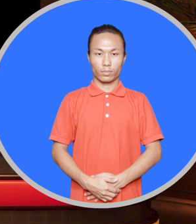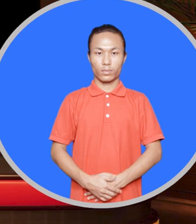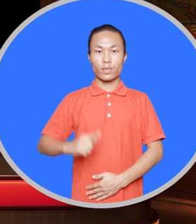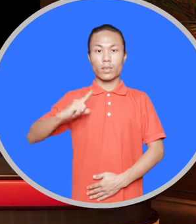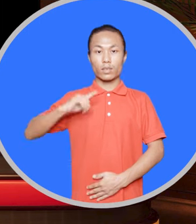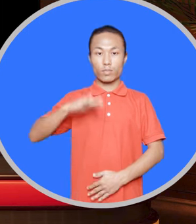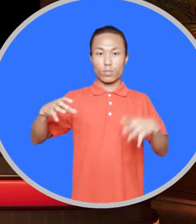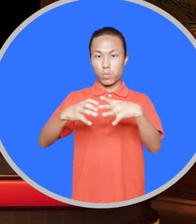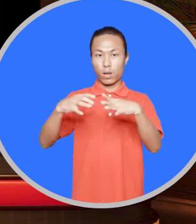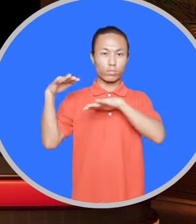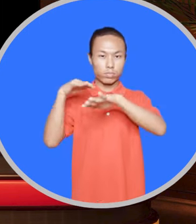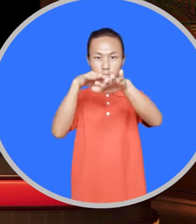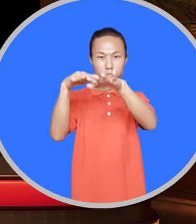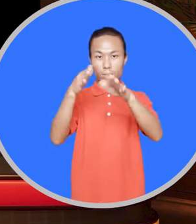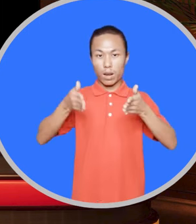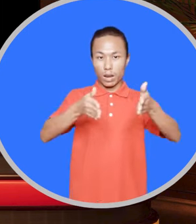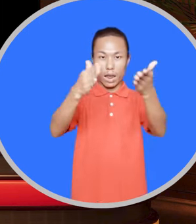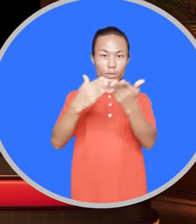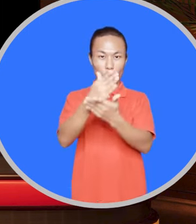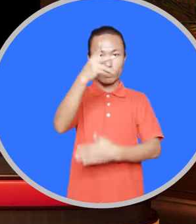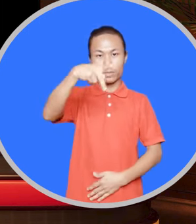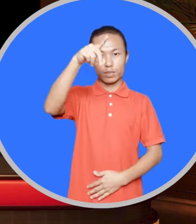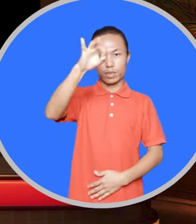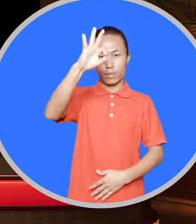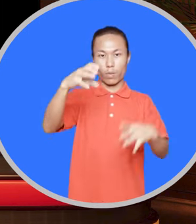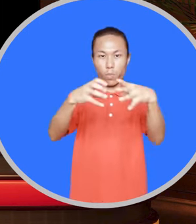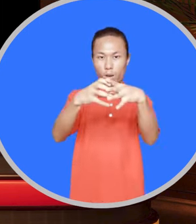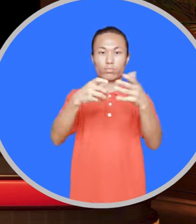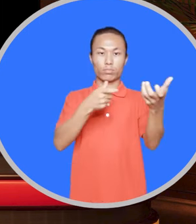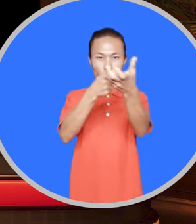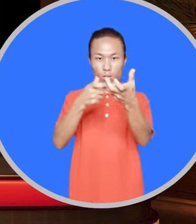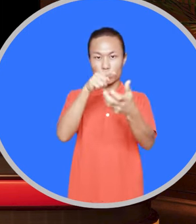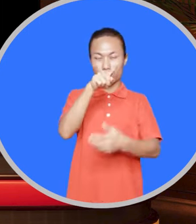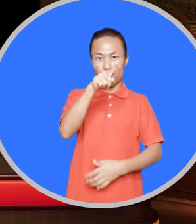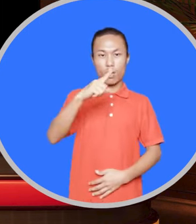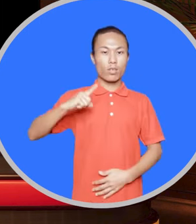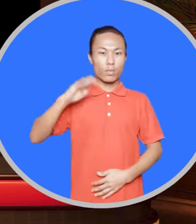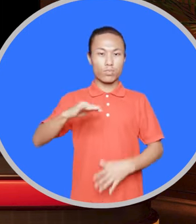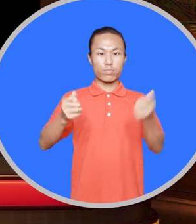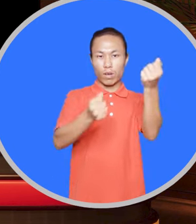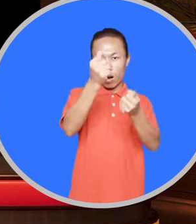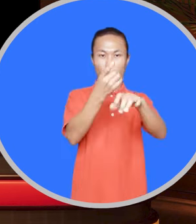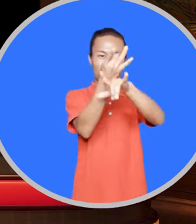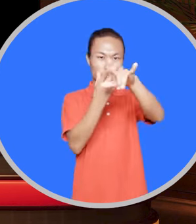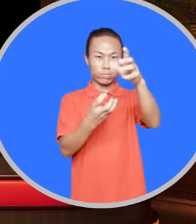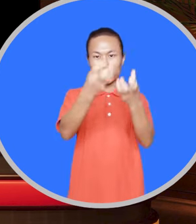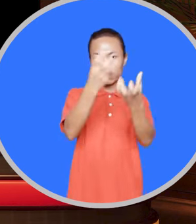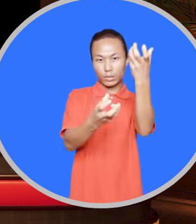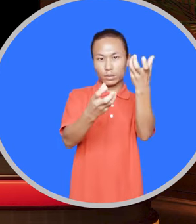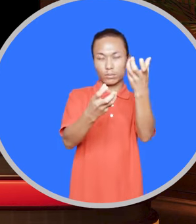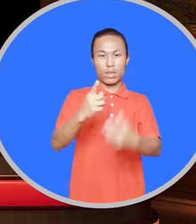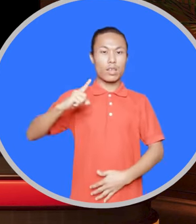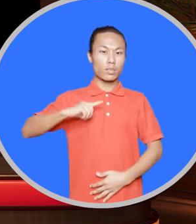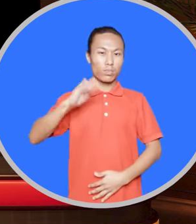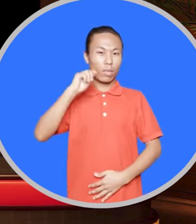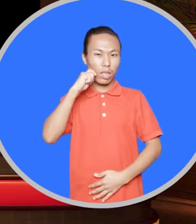ဖျက်တက်တိုက်ခိုက်မှုကြောင့်အကျန်းဖက်စစ်ကောင်စီဘက်ကတန်ချက်ကာရင်အပါအဝင်စစ်သုံးကားတွေအကျန်းဖက်စစ်သားတွေထိခိုက်ဒေဆုံးနေ